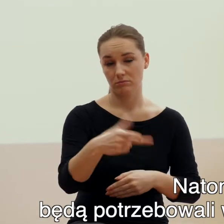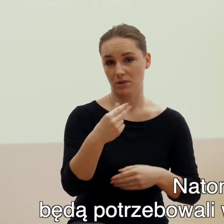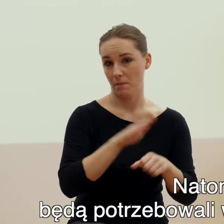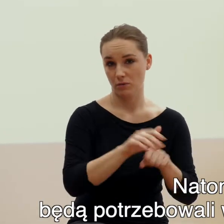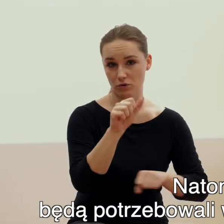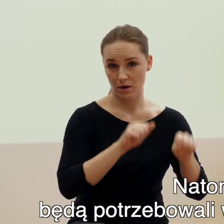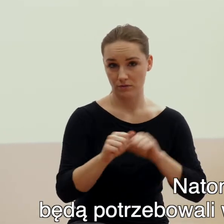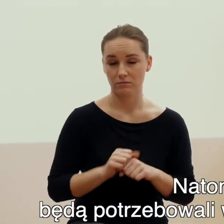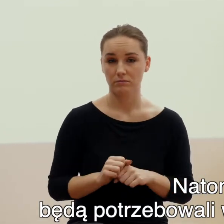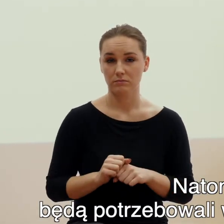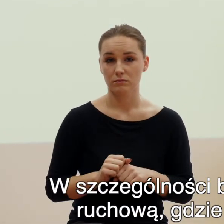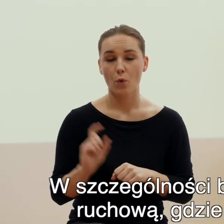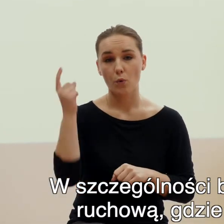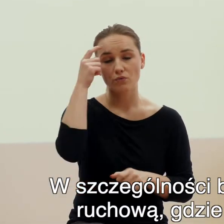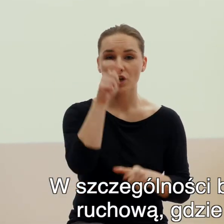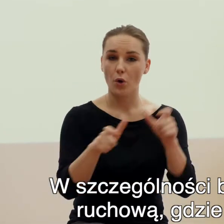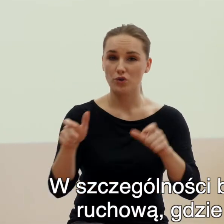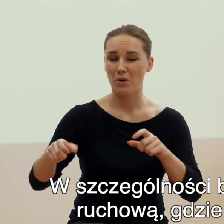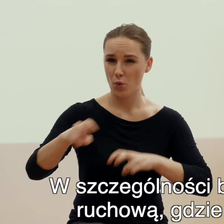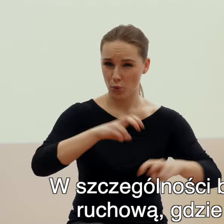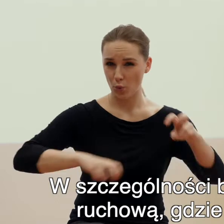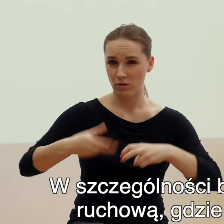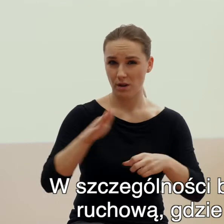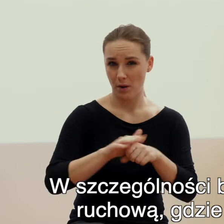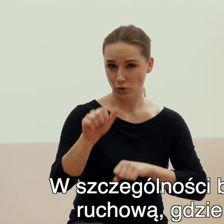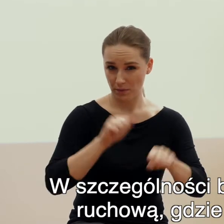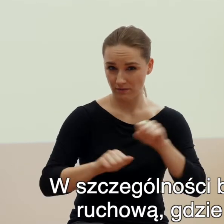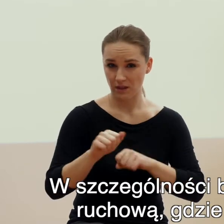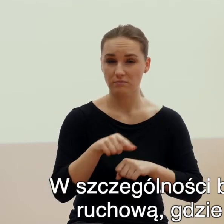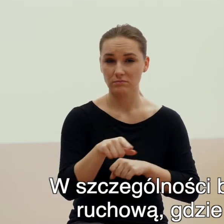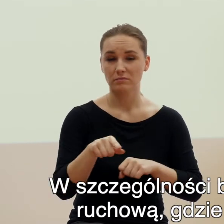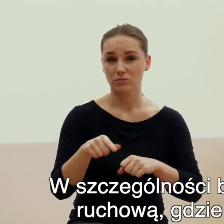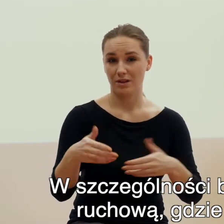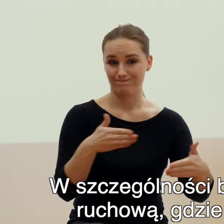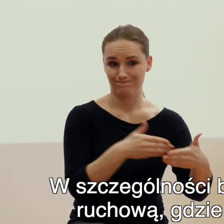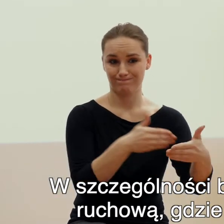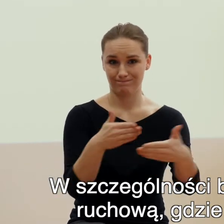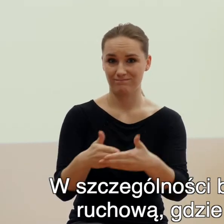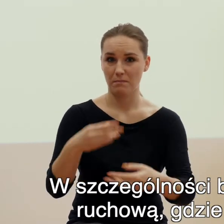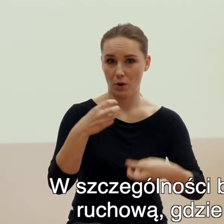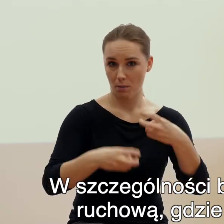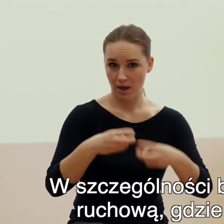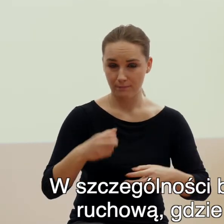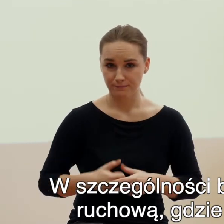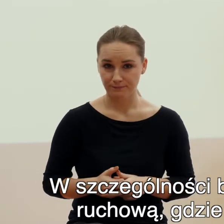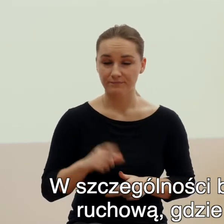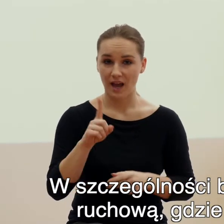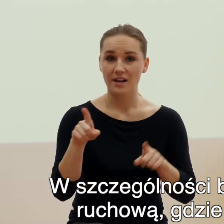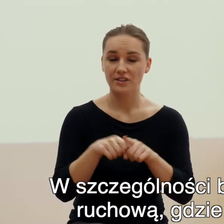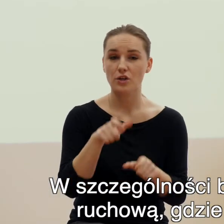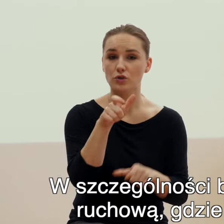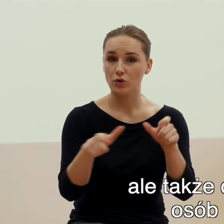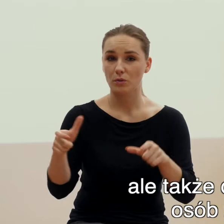z niepełnosprawnościami. W szczególności będzie to dotyczyć osób z niepełnosprawnością ruchową, gdzie bariery fizyczne stanowią dużą